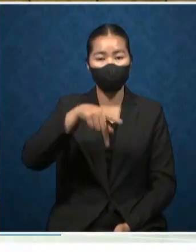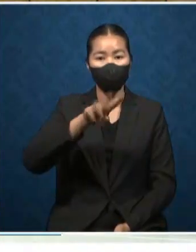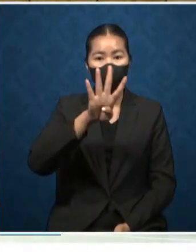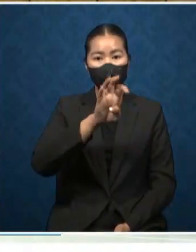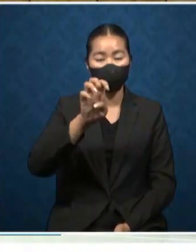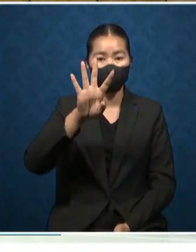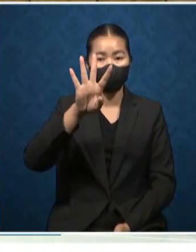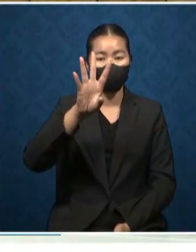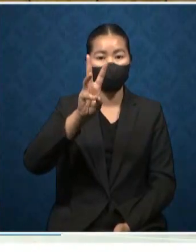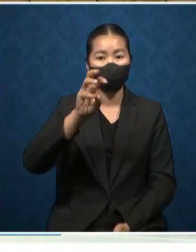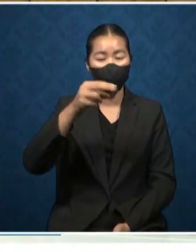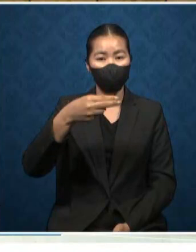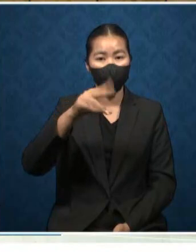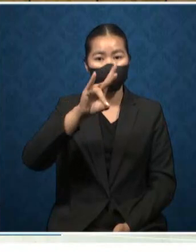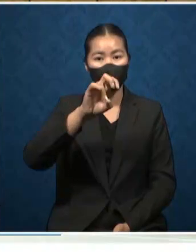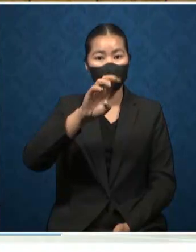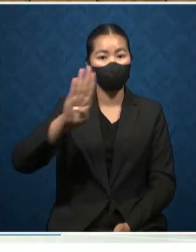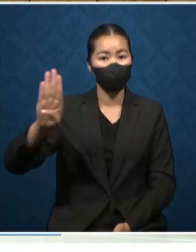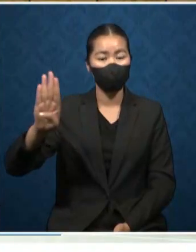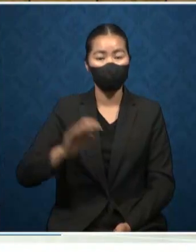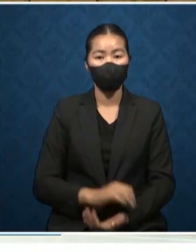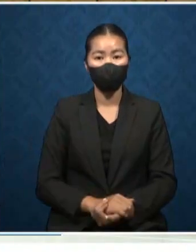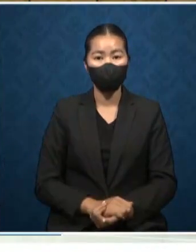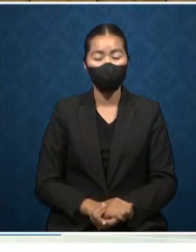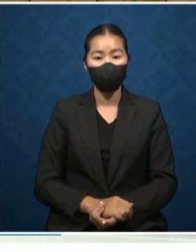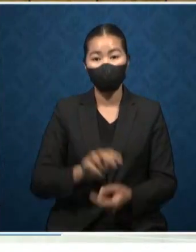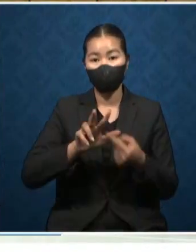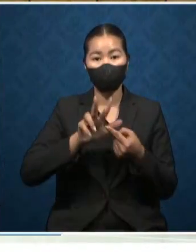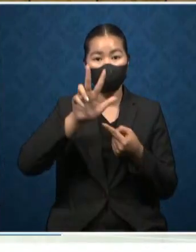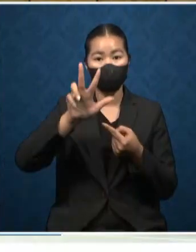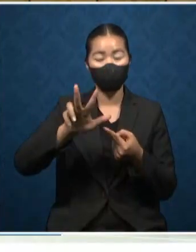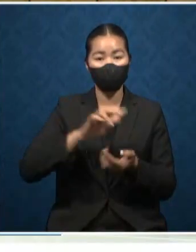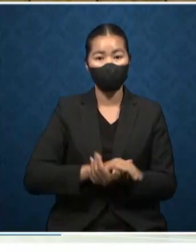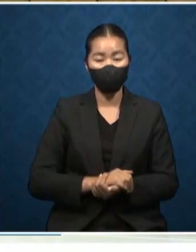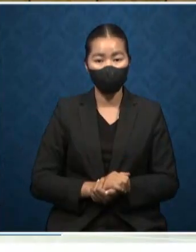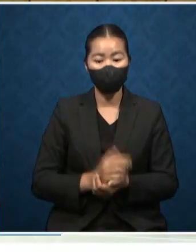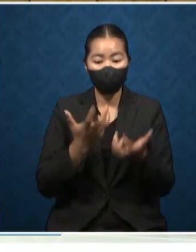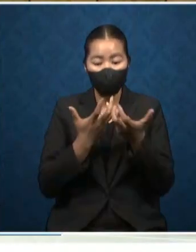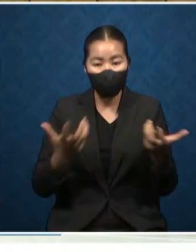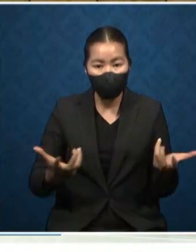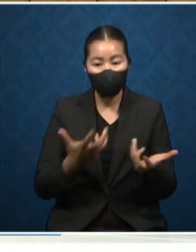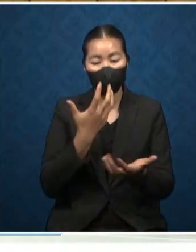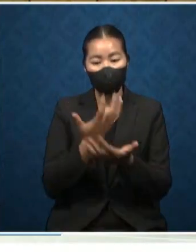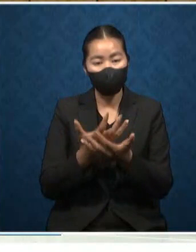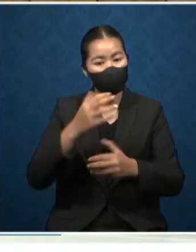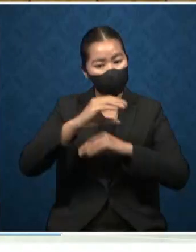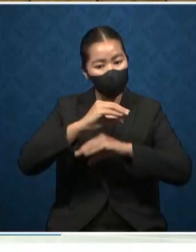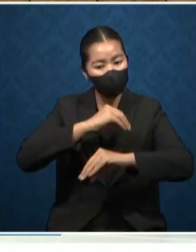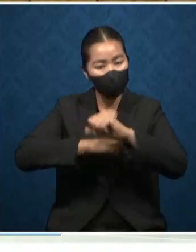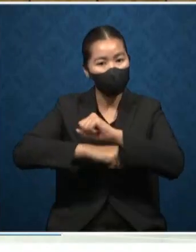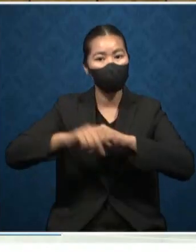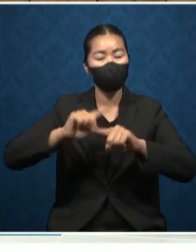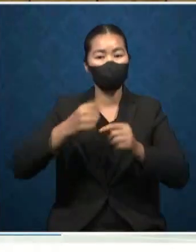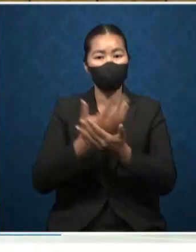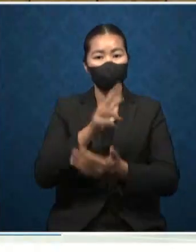ล้าน66700บาทถ้วน3ค่าครุภัณฑ์และสิ่งก่อสร้างจำนวน